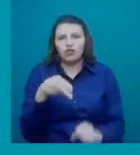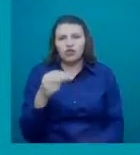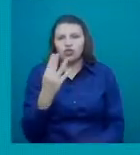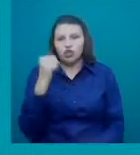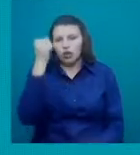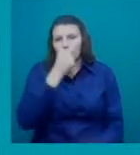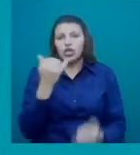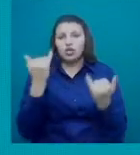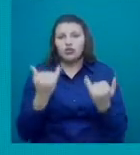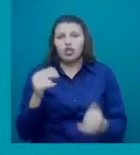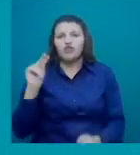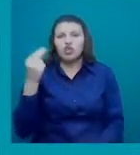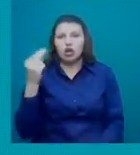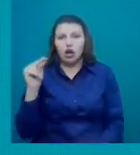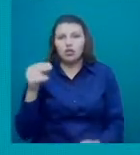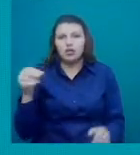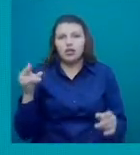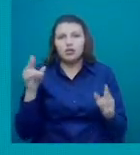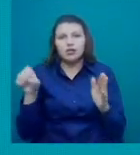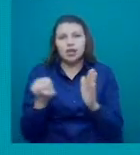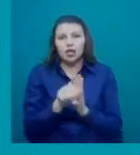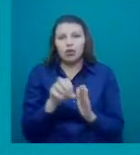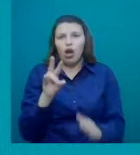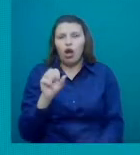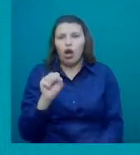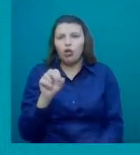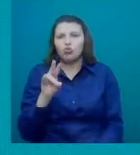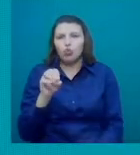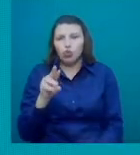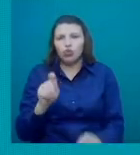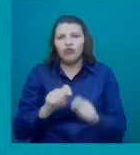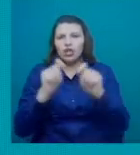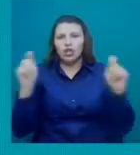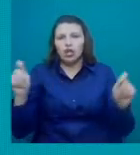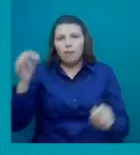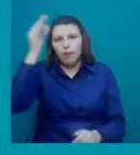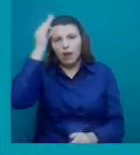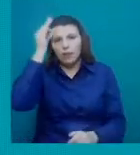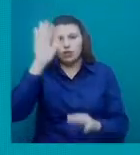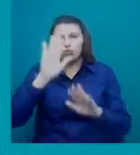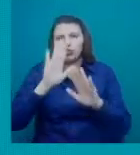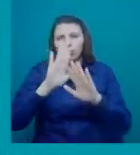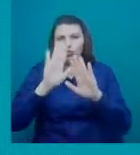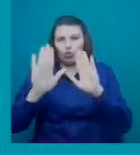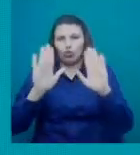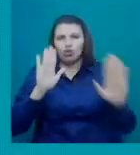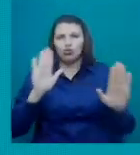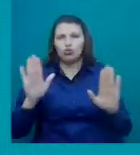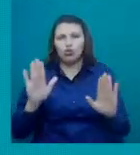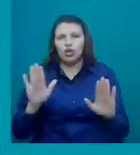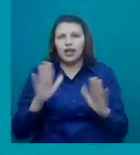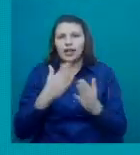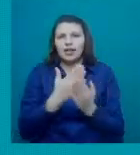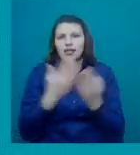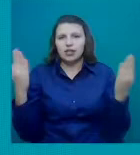Сьогодні в Черкасах загиблому Антону Моспану відкрили пам'ятну дошку на стіні 26-ї школи, яку він закінчив.